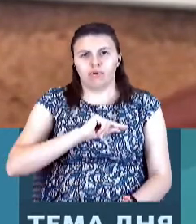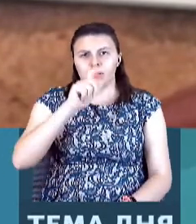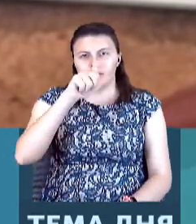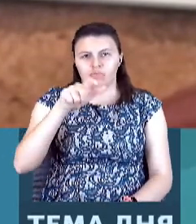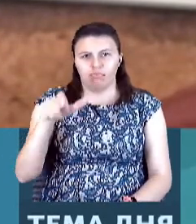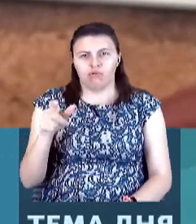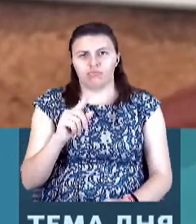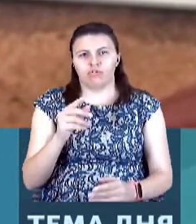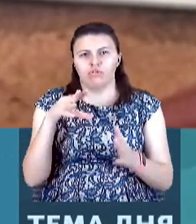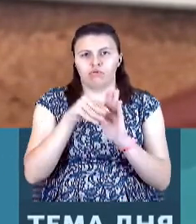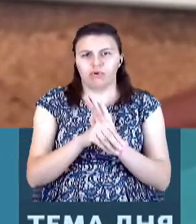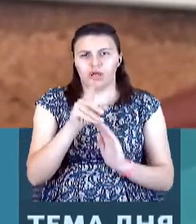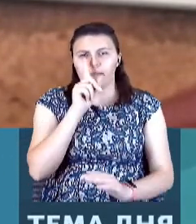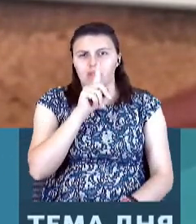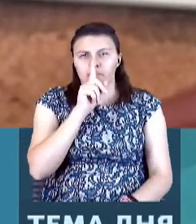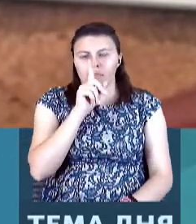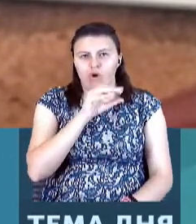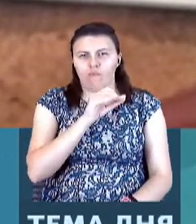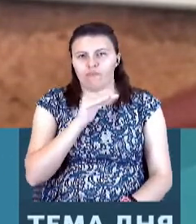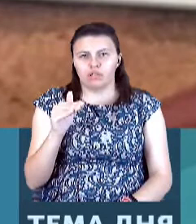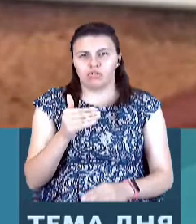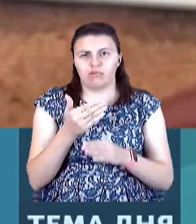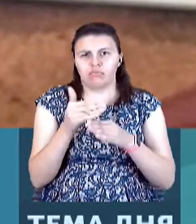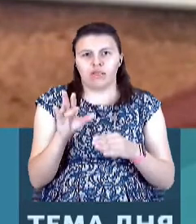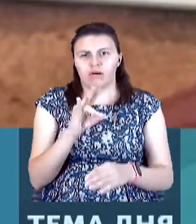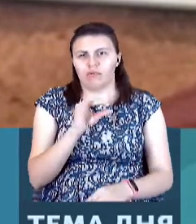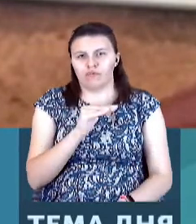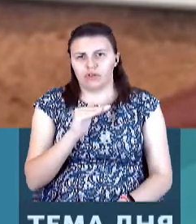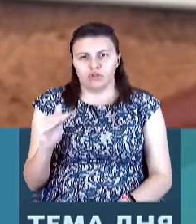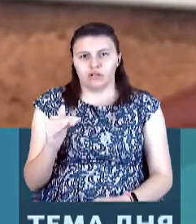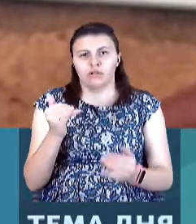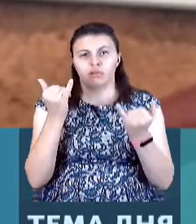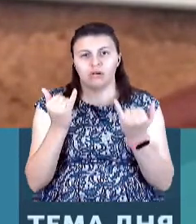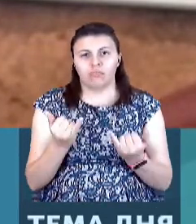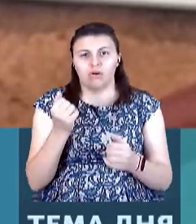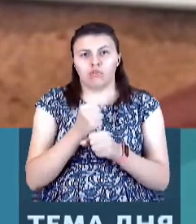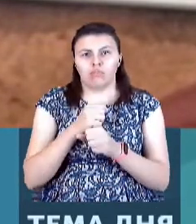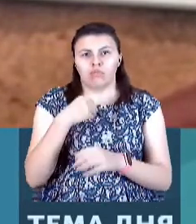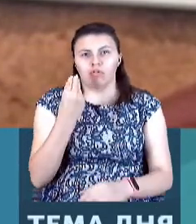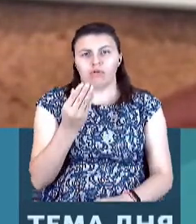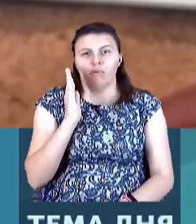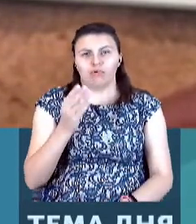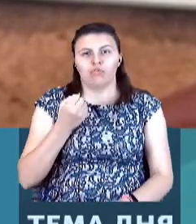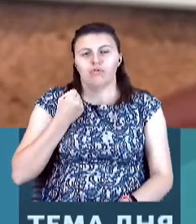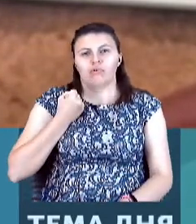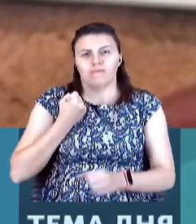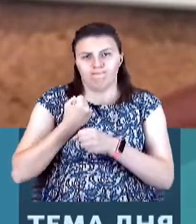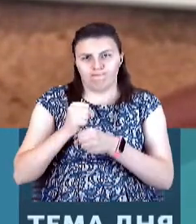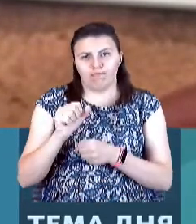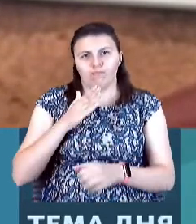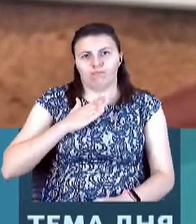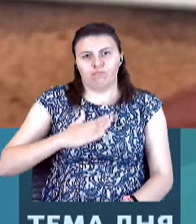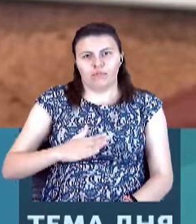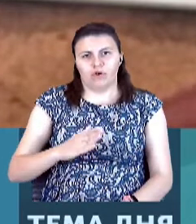мінімалки офіційно і іншої частини неофіційно, тепер роботодавець просто буде змушений збільшити цю офіційну